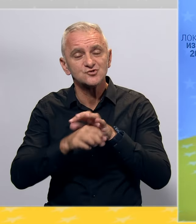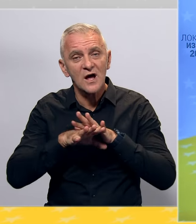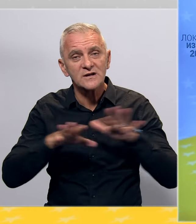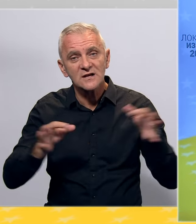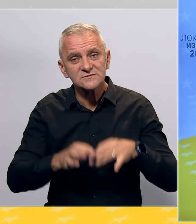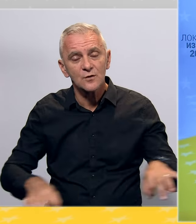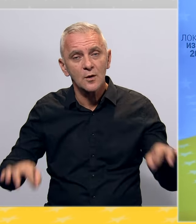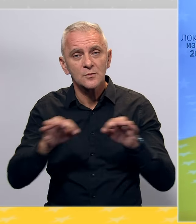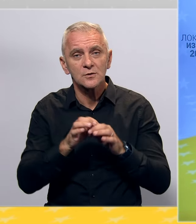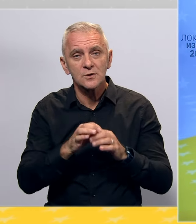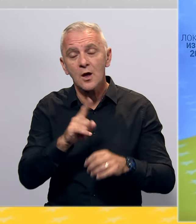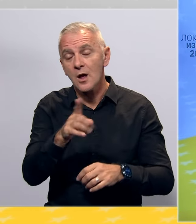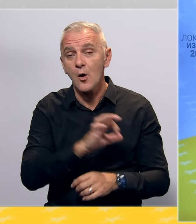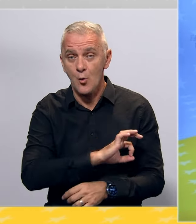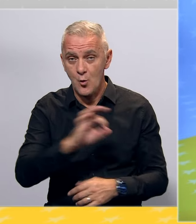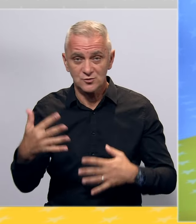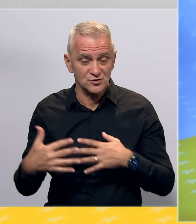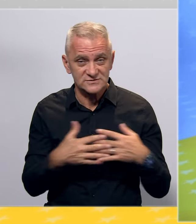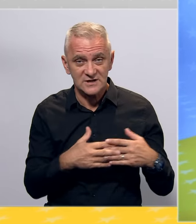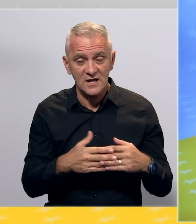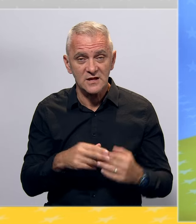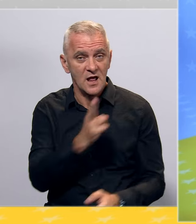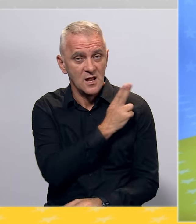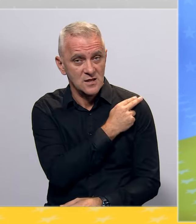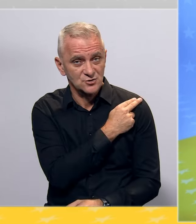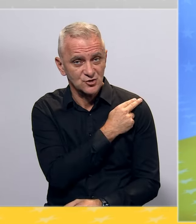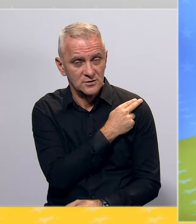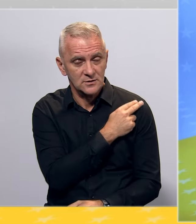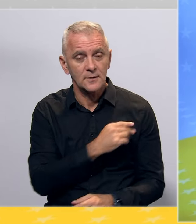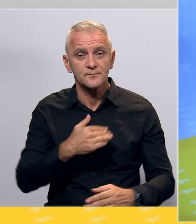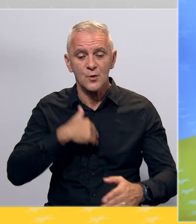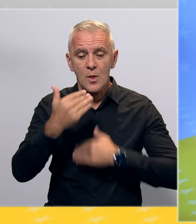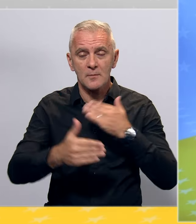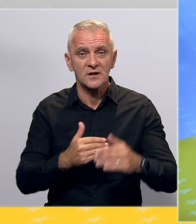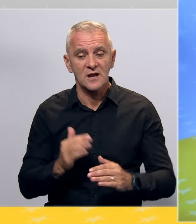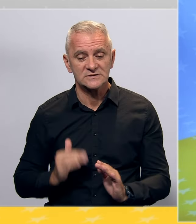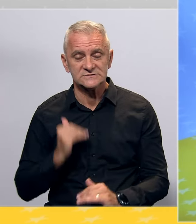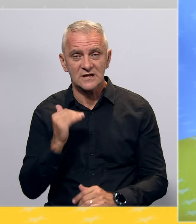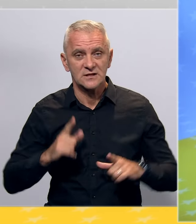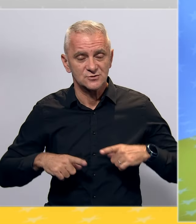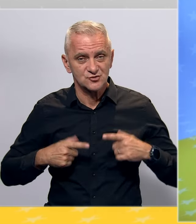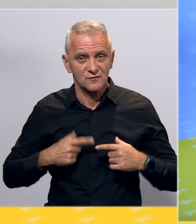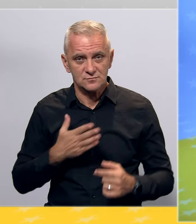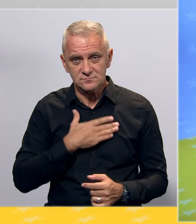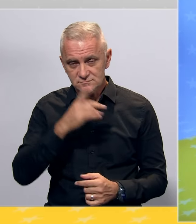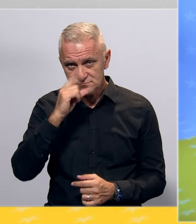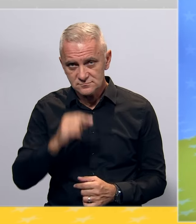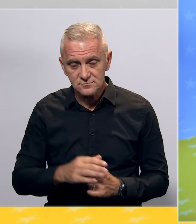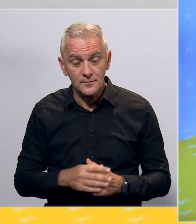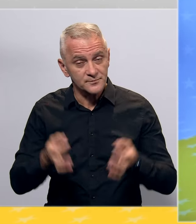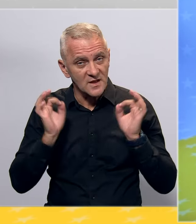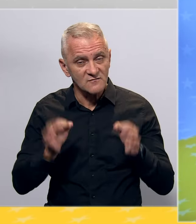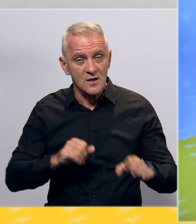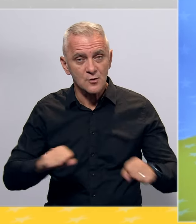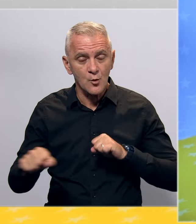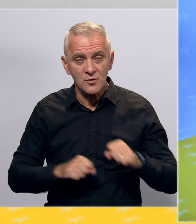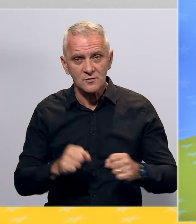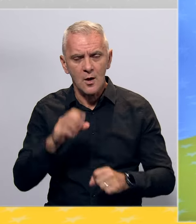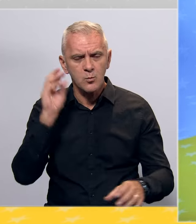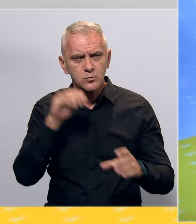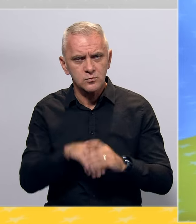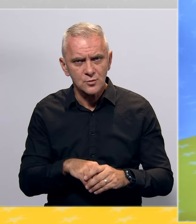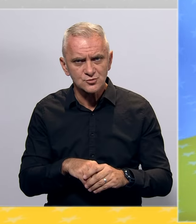zahvaljujući odličnoj suradnji s načelnikom Marjanovićem, unaprijedili standarde života u našoj općini. Kvalitetno upravljanje